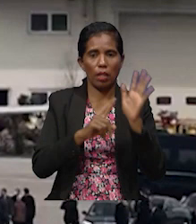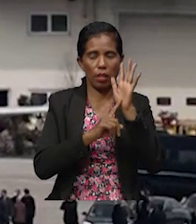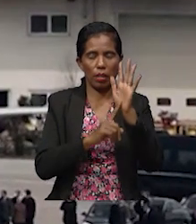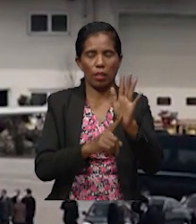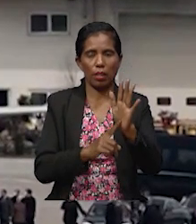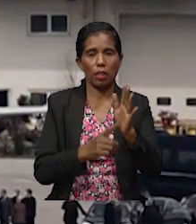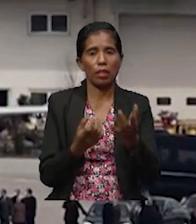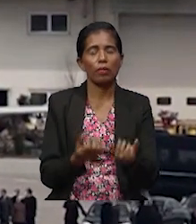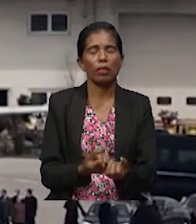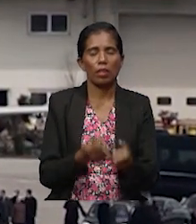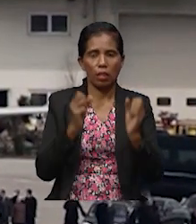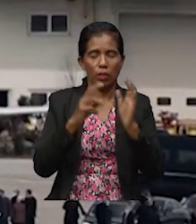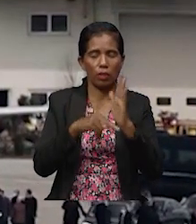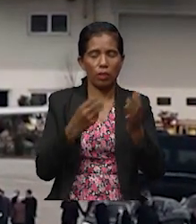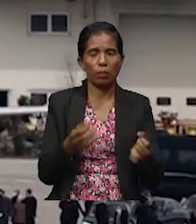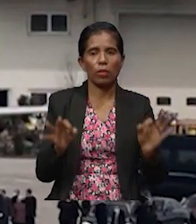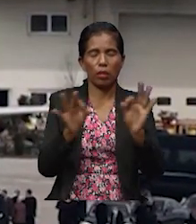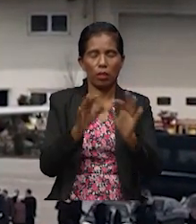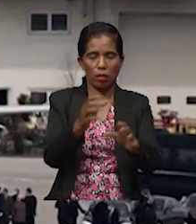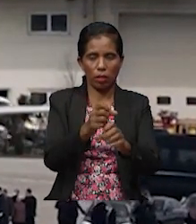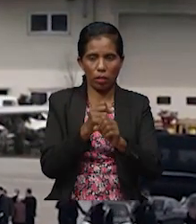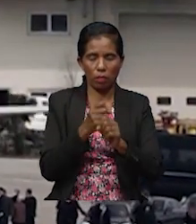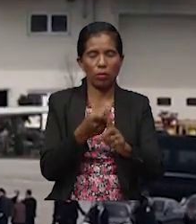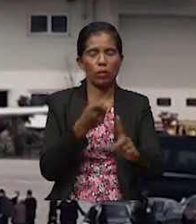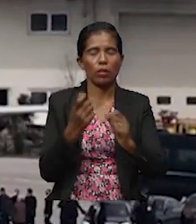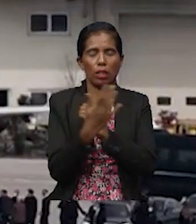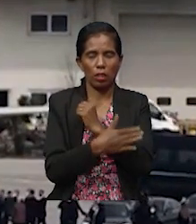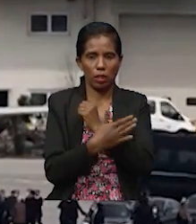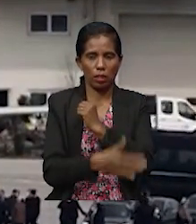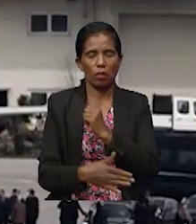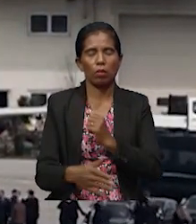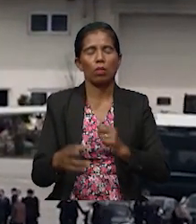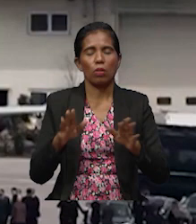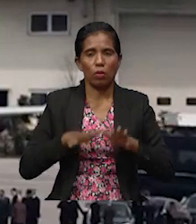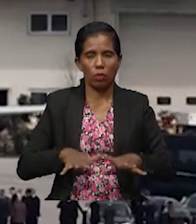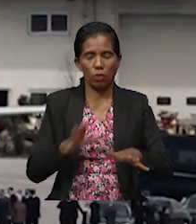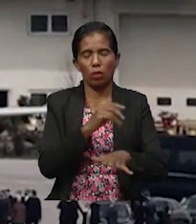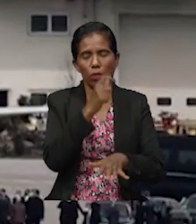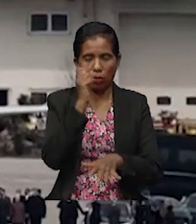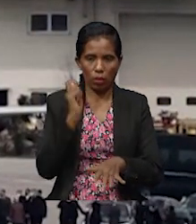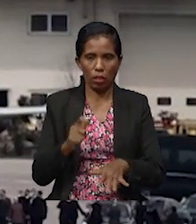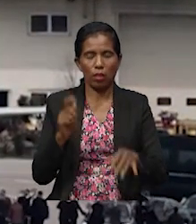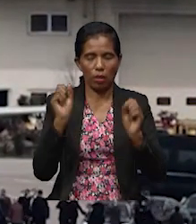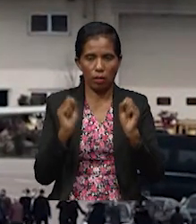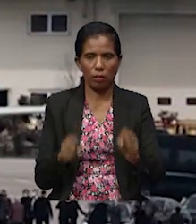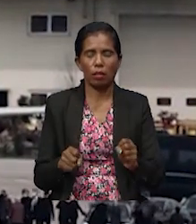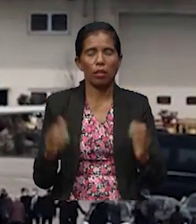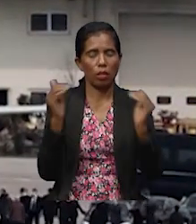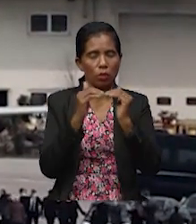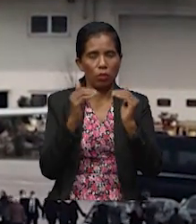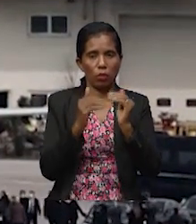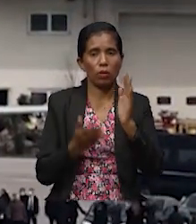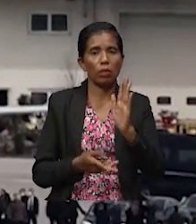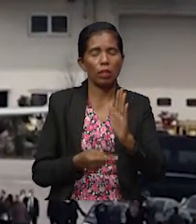mundu, tambah simu ministro relasaun exteriores Rusia no Ukraine. Iha sidade Antalaya, parte sul, no reunion nivel altu